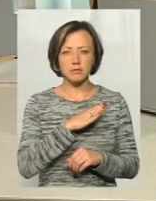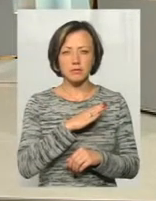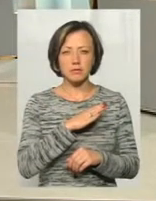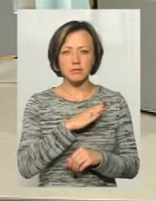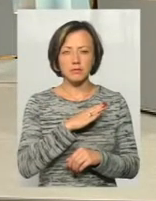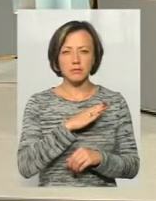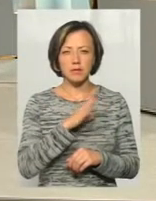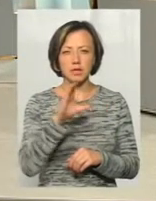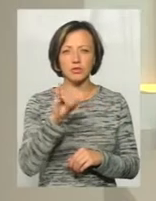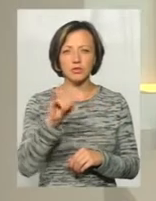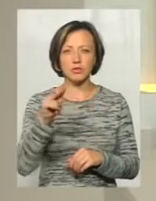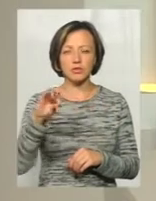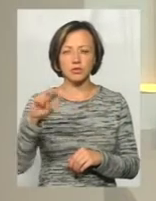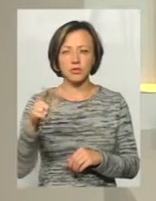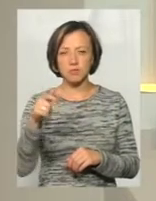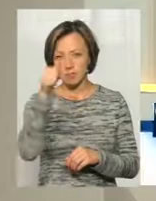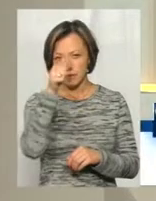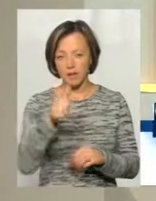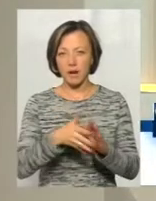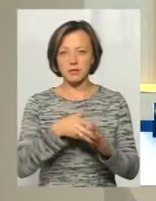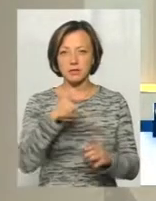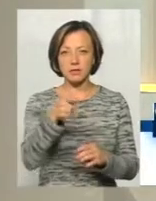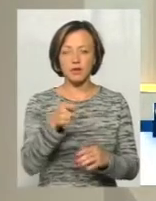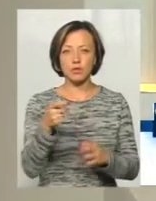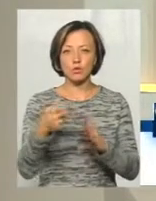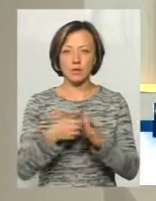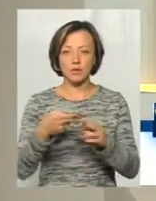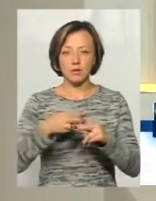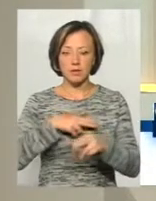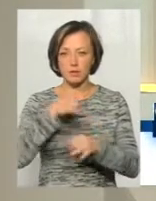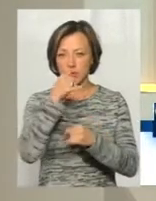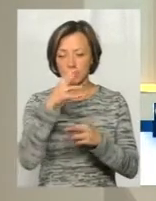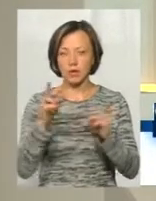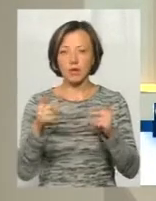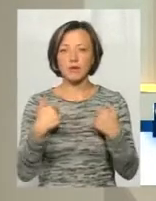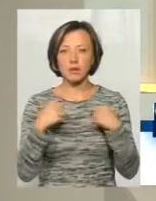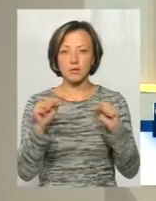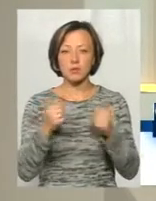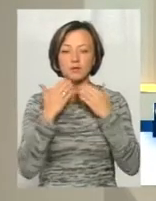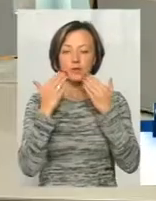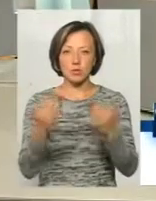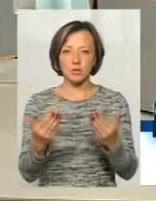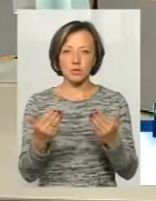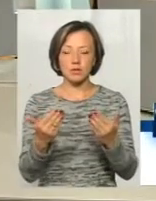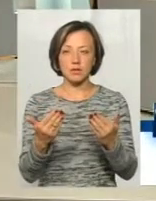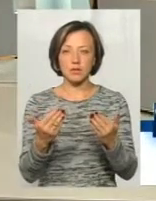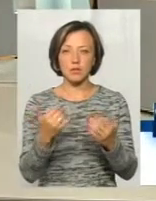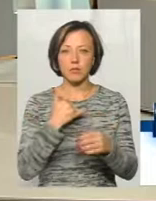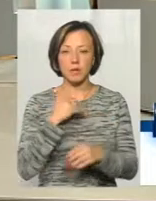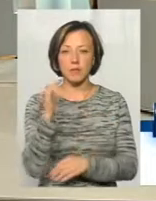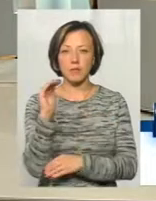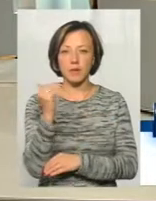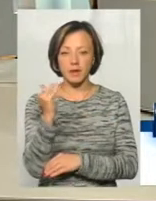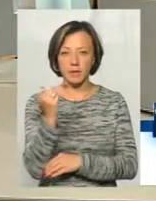в січні місяці, написала заяву на субсидію, мені ще не можуть її вернути. Скажіть, будь ласка, як мені можна до кого звернутися, як зробити? У мене маленька